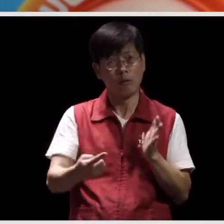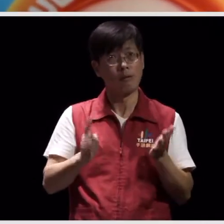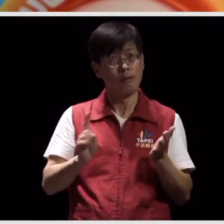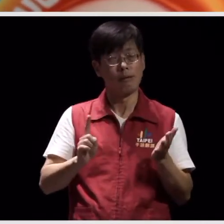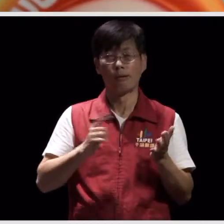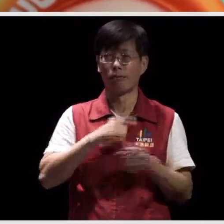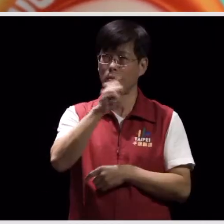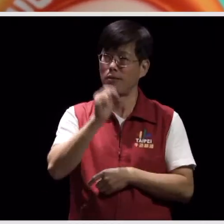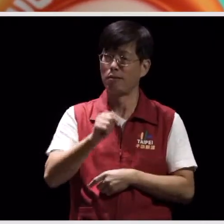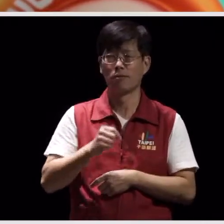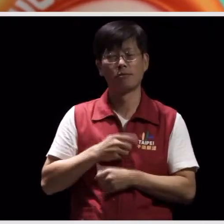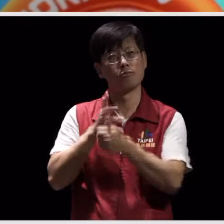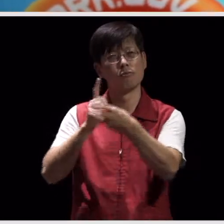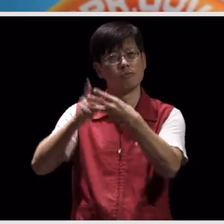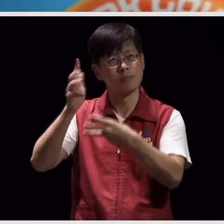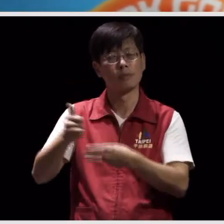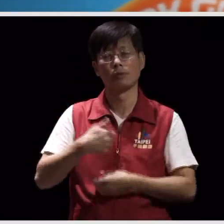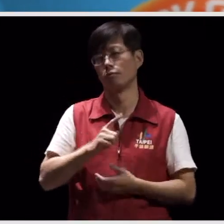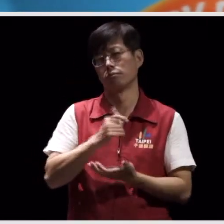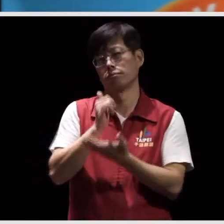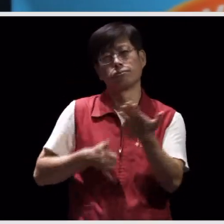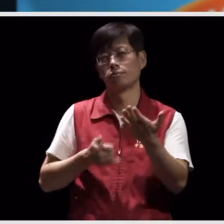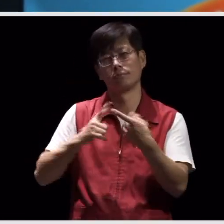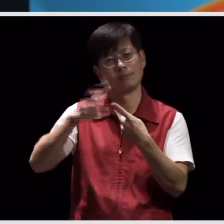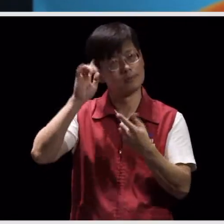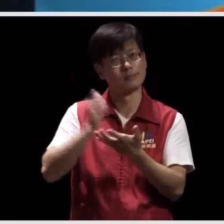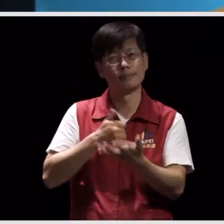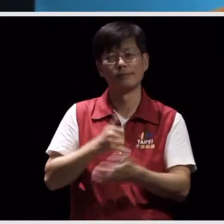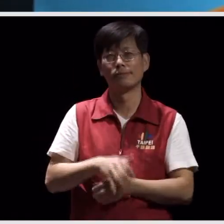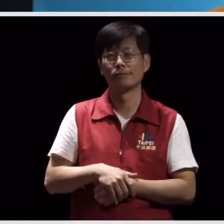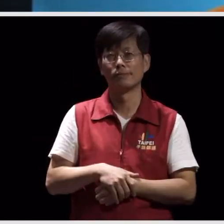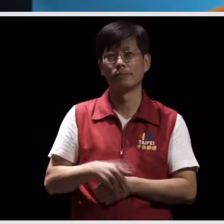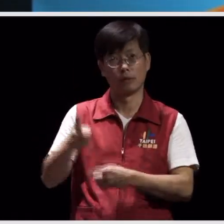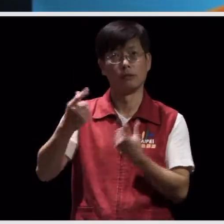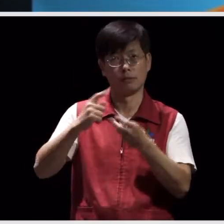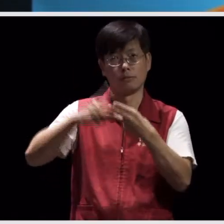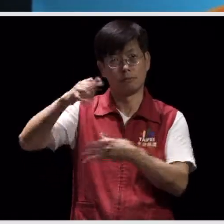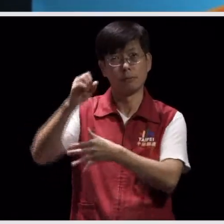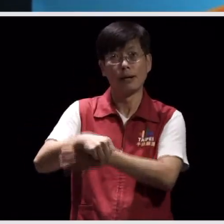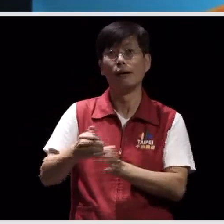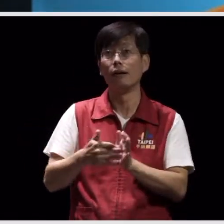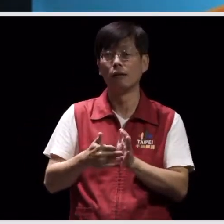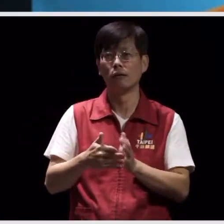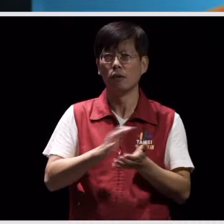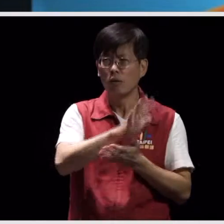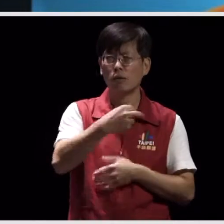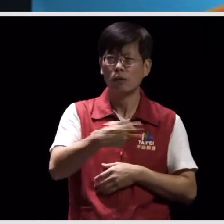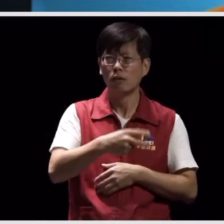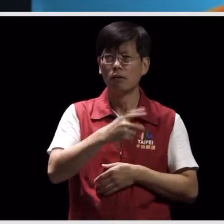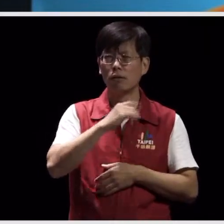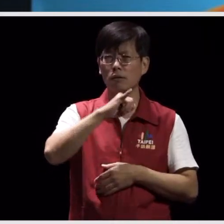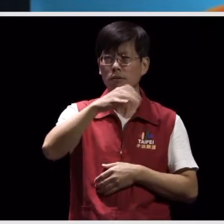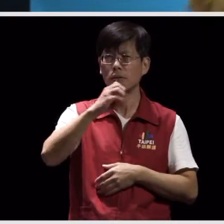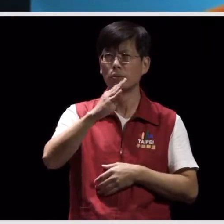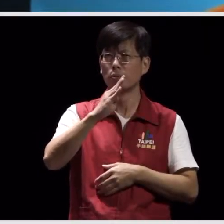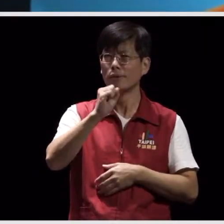着他又跟主管开口说：“主管，那我要离职，我要离开。”然后主管当然也答应他了。是后来他又来，假不是又来，他